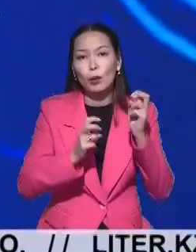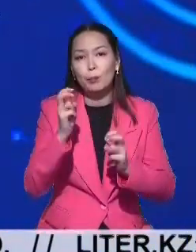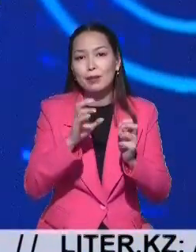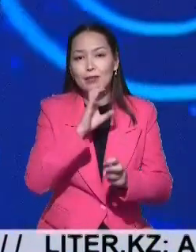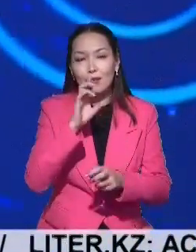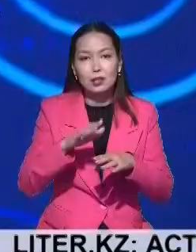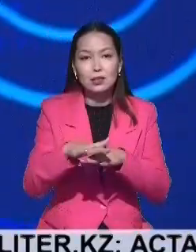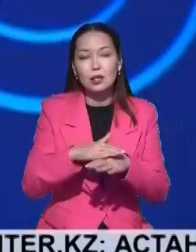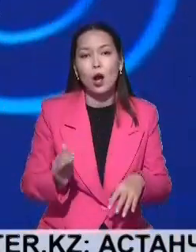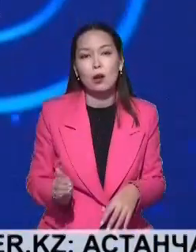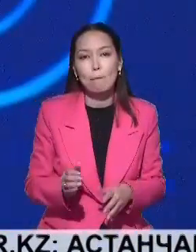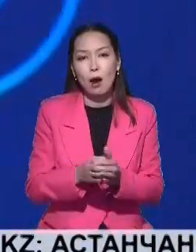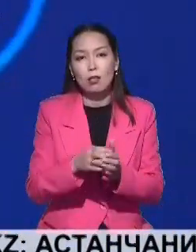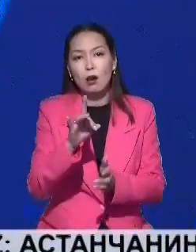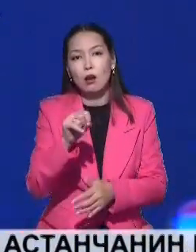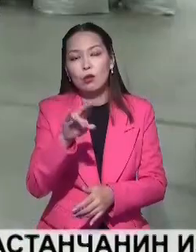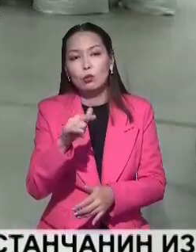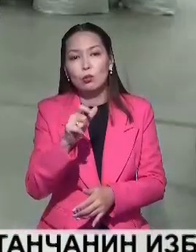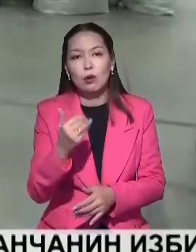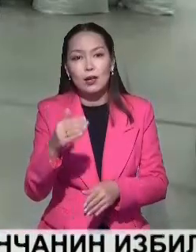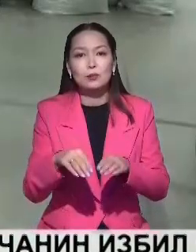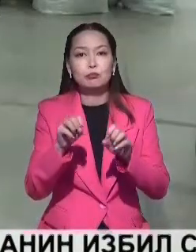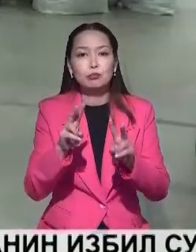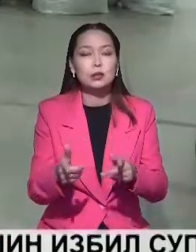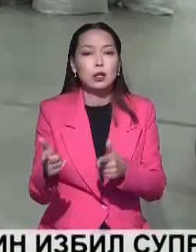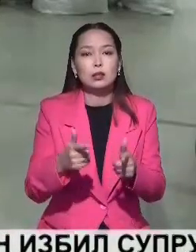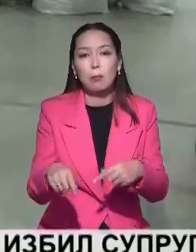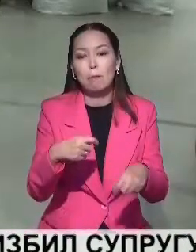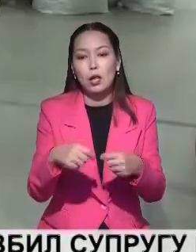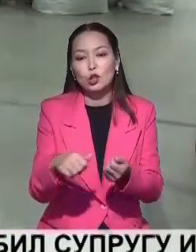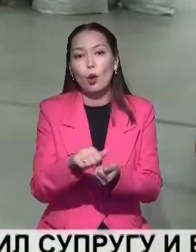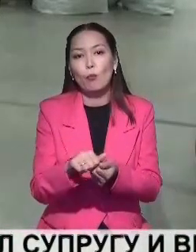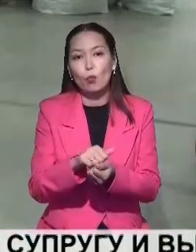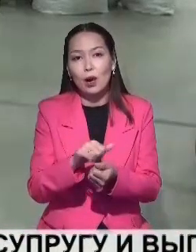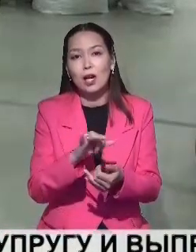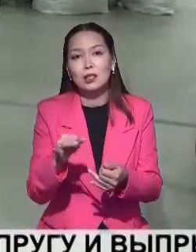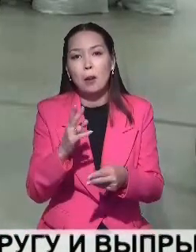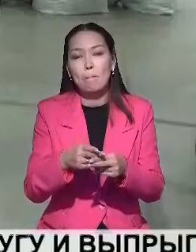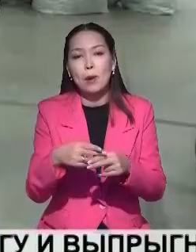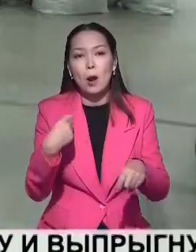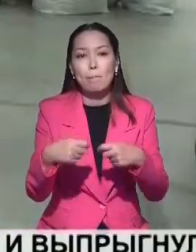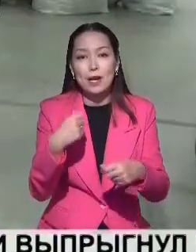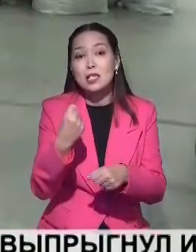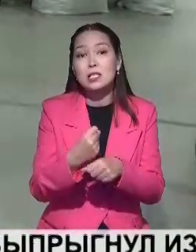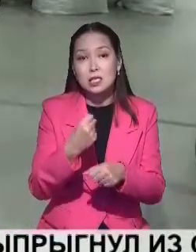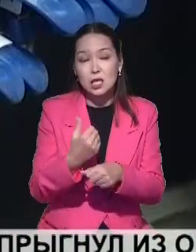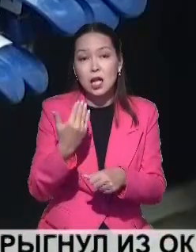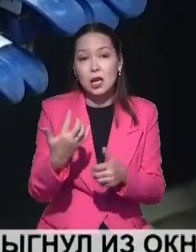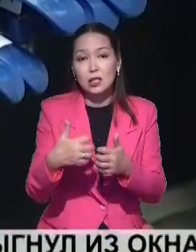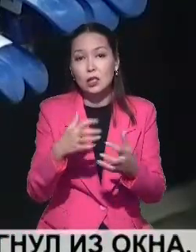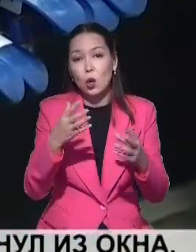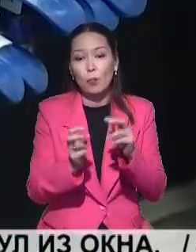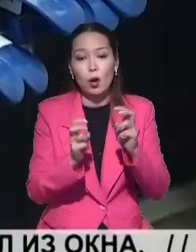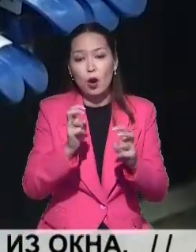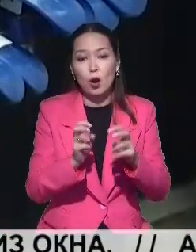севере страны – компании «Радуга». Она специализируется на изготовлении пластмассовых, бумажных и металлопластиковых изделий. В среднем на